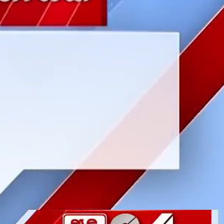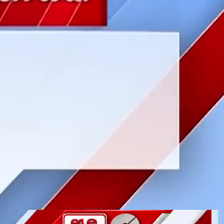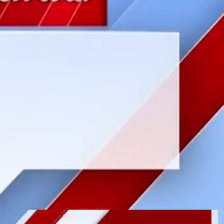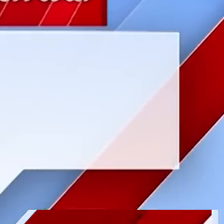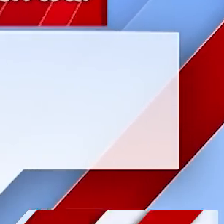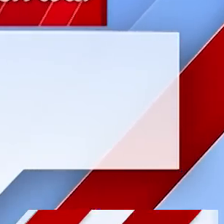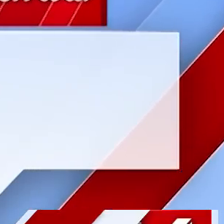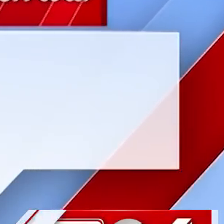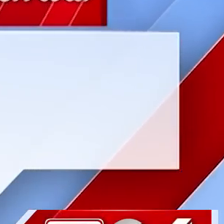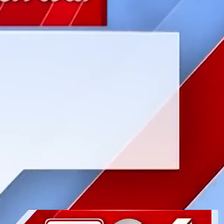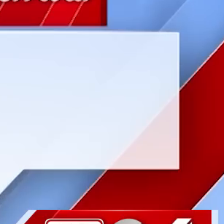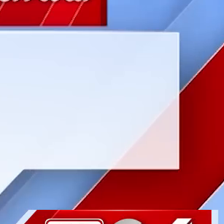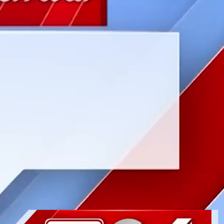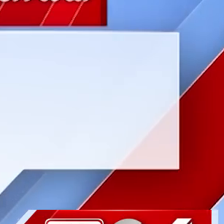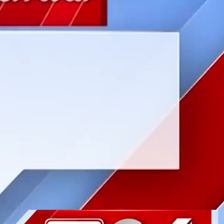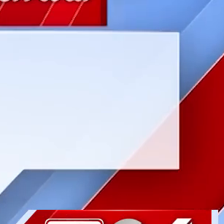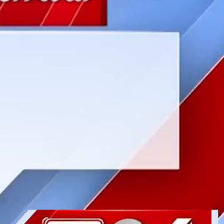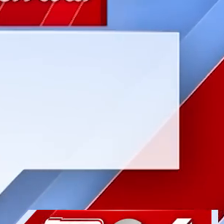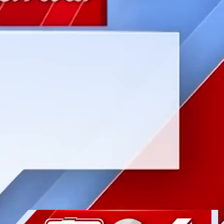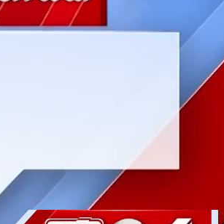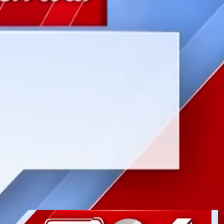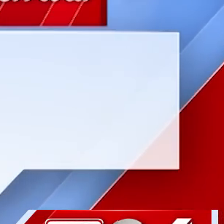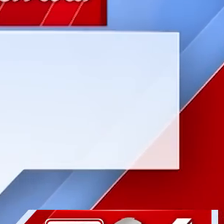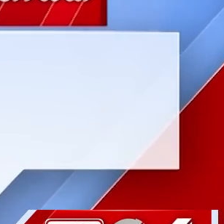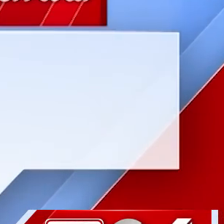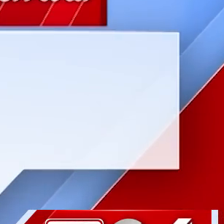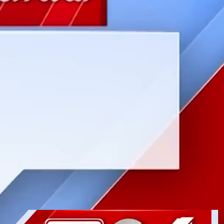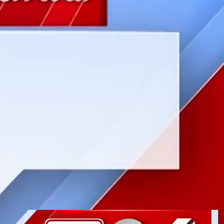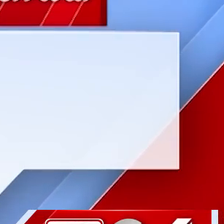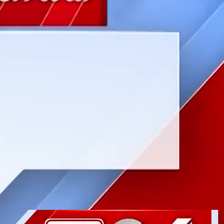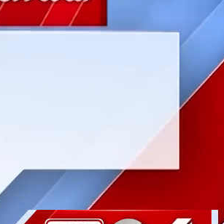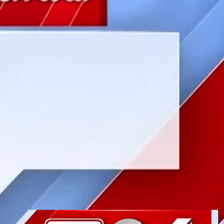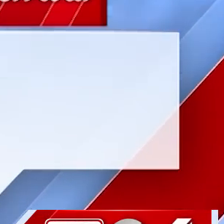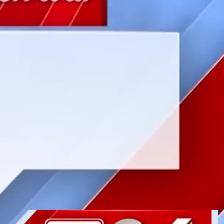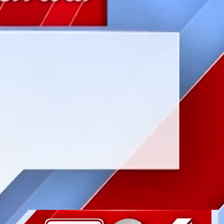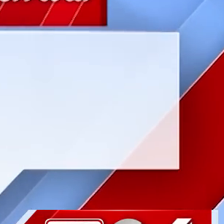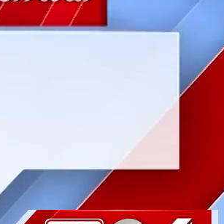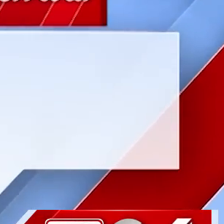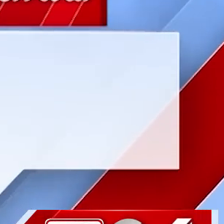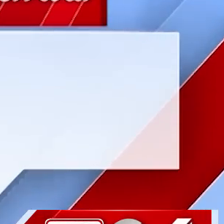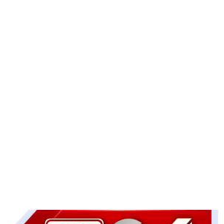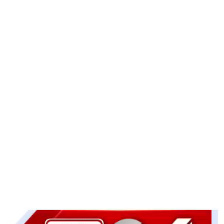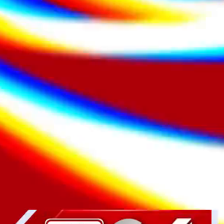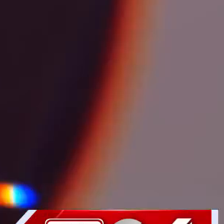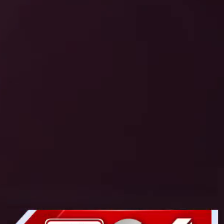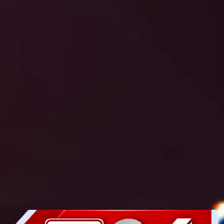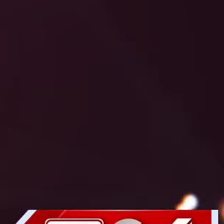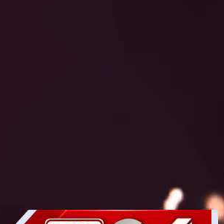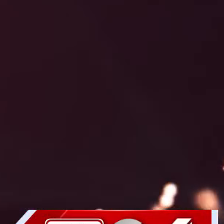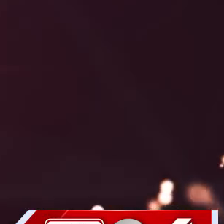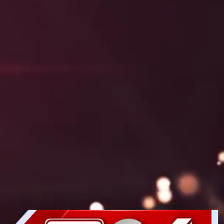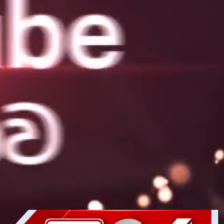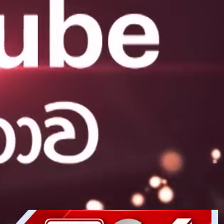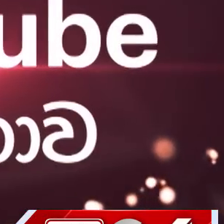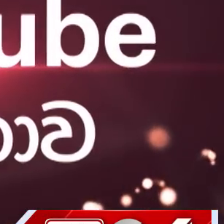ලංකා නිදහස් පක්ෂය නියෝජනය කරන දුමින්ද දිසානායක යන මන්ත්‍රීවරුන්ද යෝජනාවට පක්ෂව ඡන්දය ප්‍රකාශ කිරීම විශේෂත්වයක්.